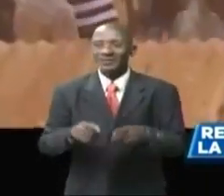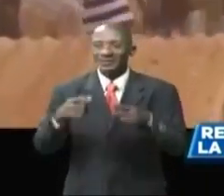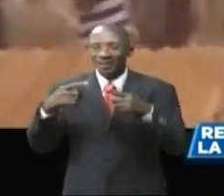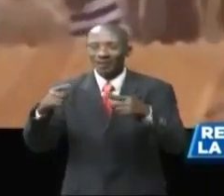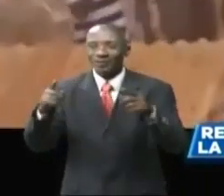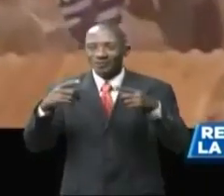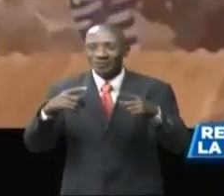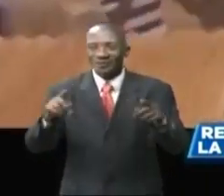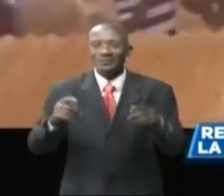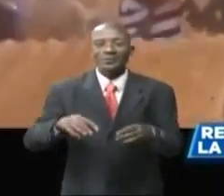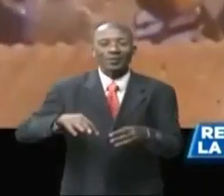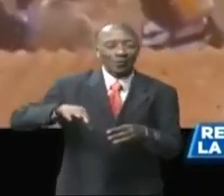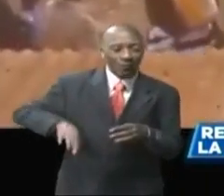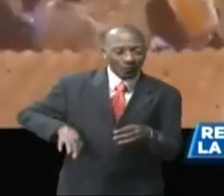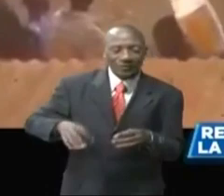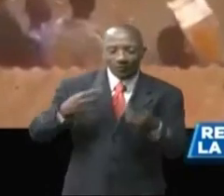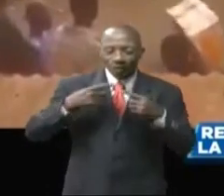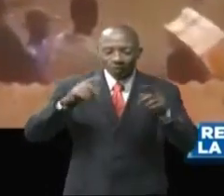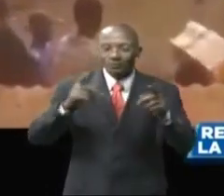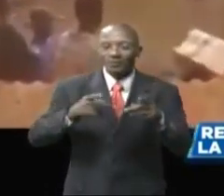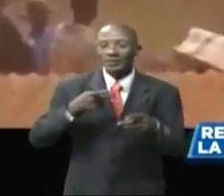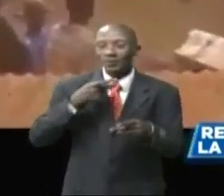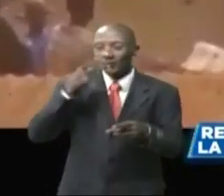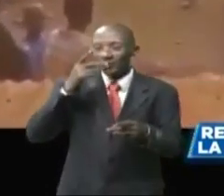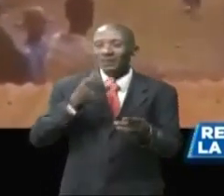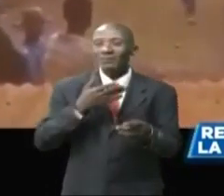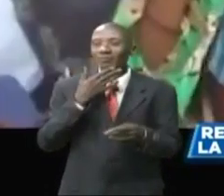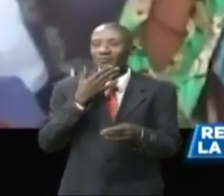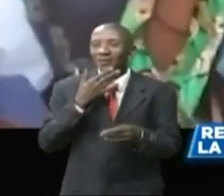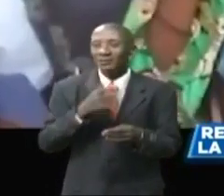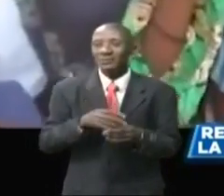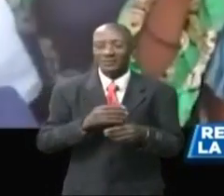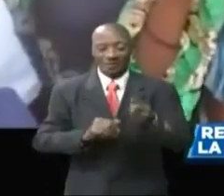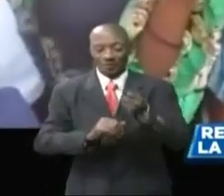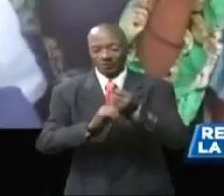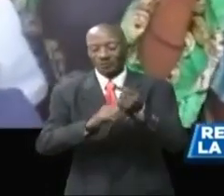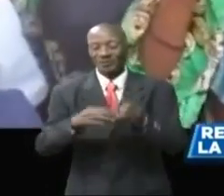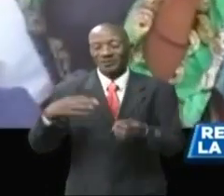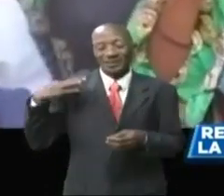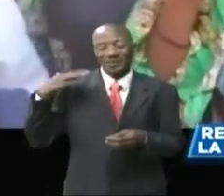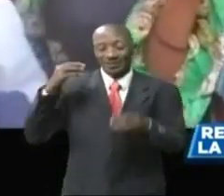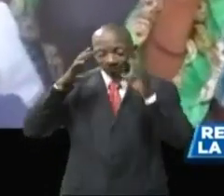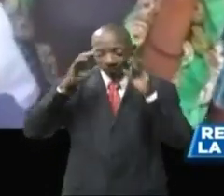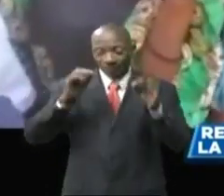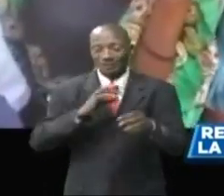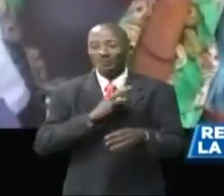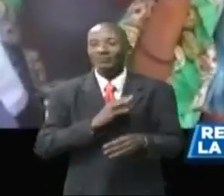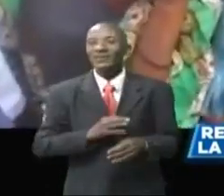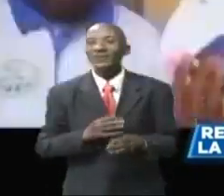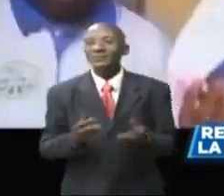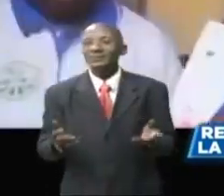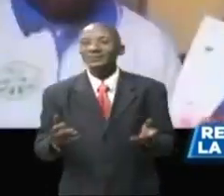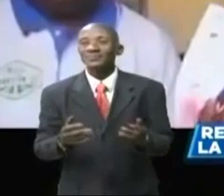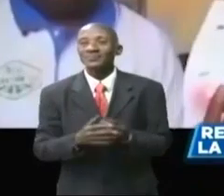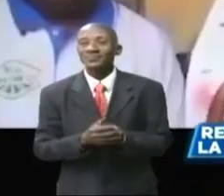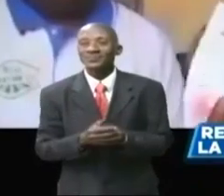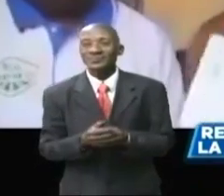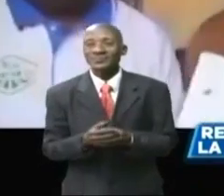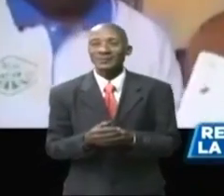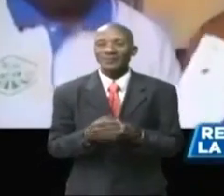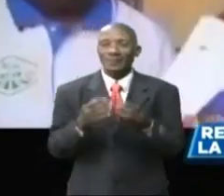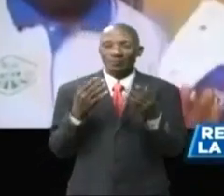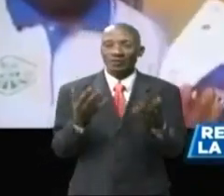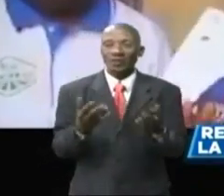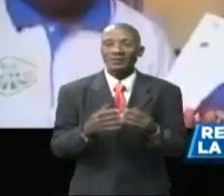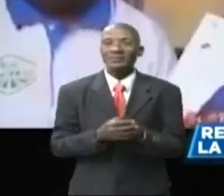avec handicap du centre Eric Ouetou de Bukavu n'étaient pas oubliés. Ils ont aussi reçu un lot important d'objets